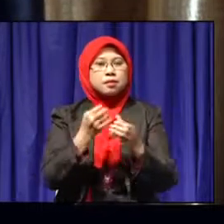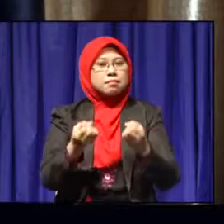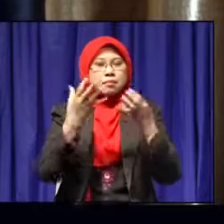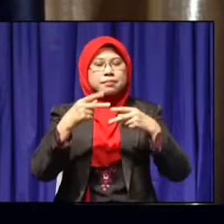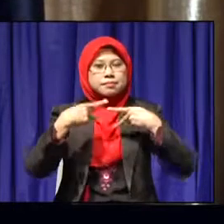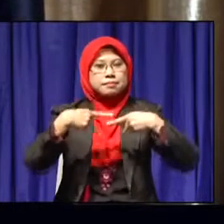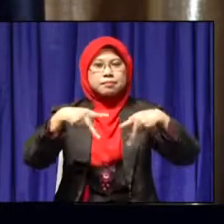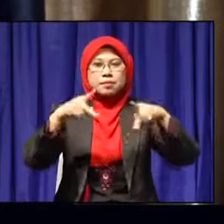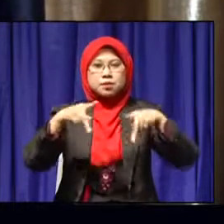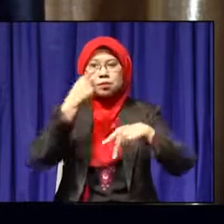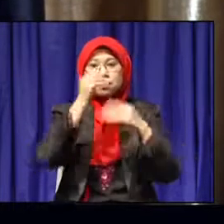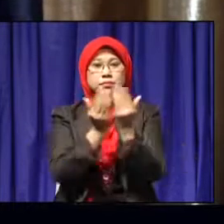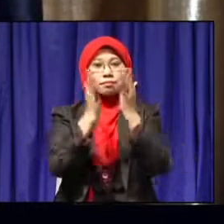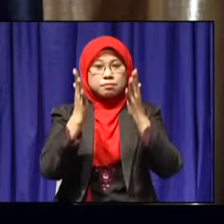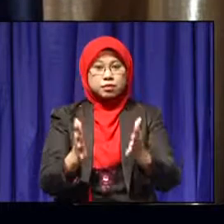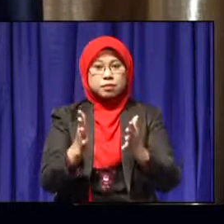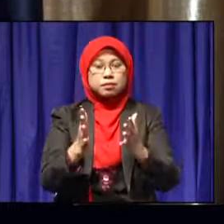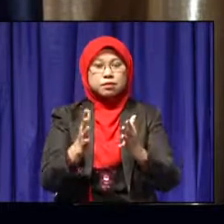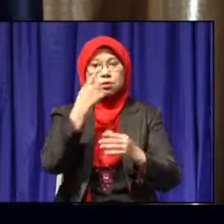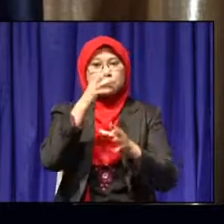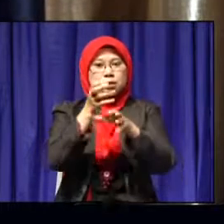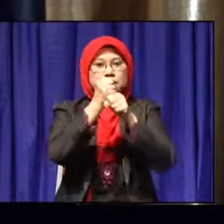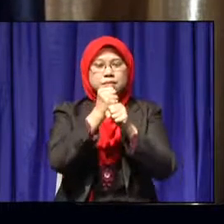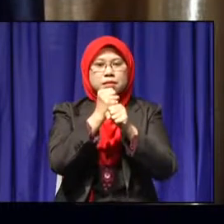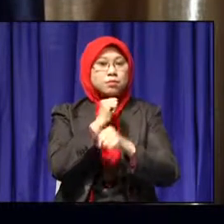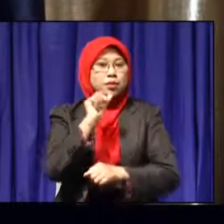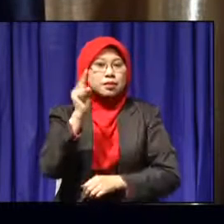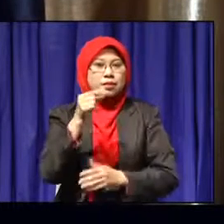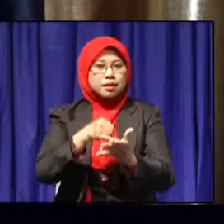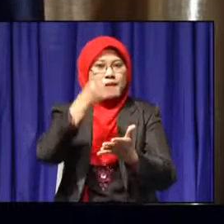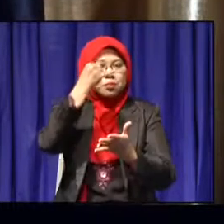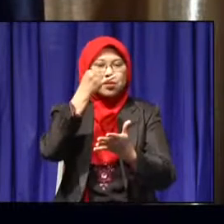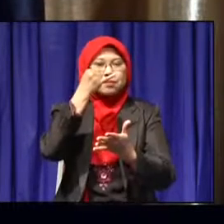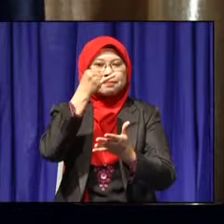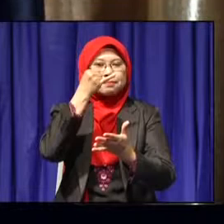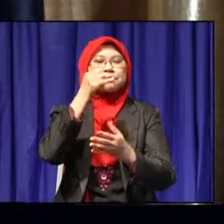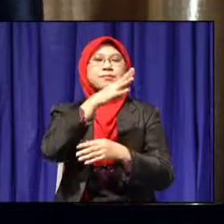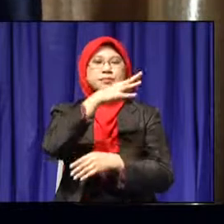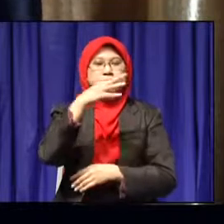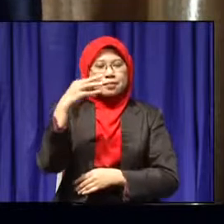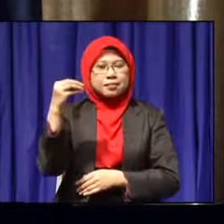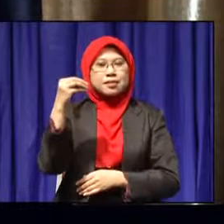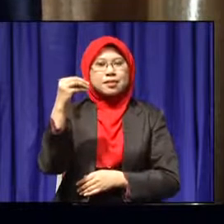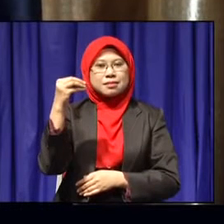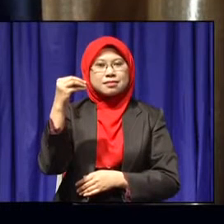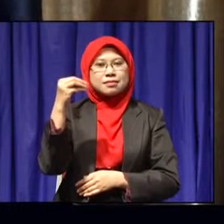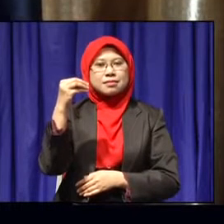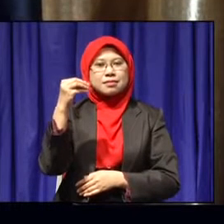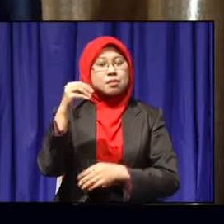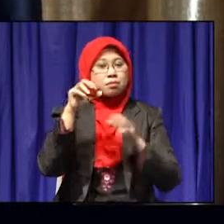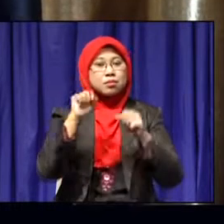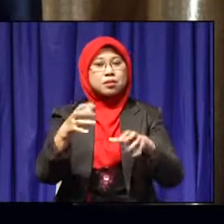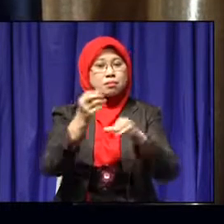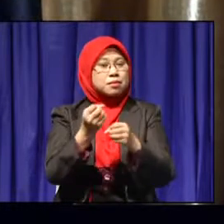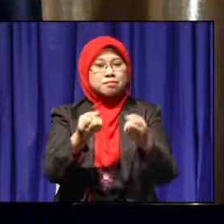peluang kepada murid untuk mendapatkan ilmu tetapi juga untuk untuk